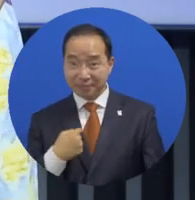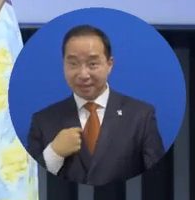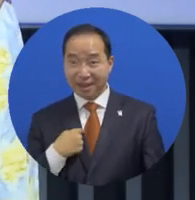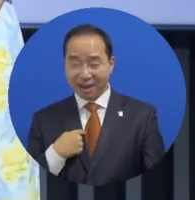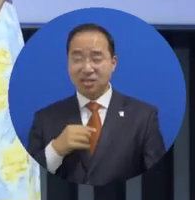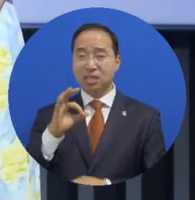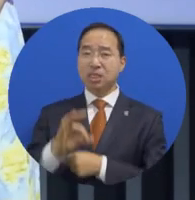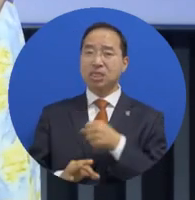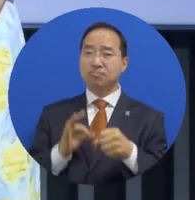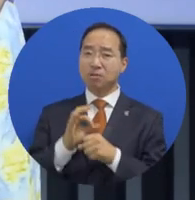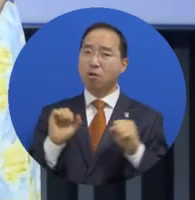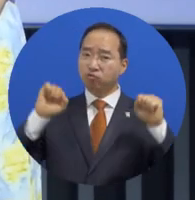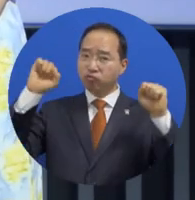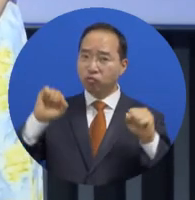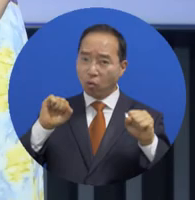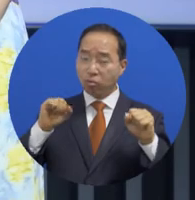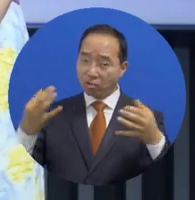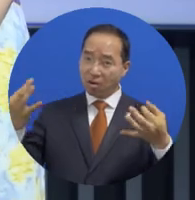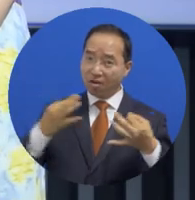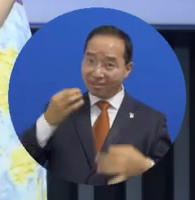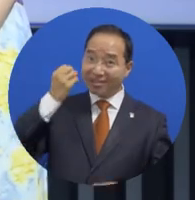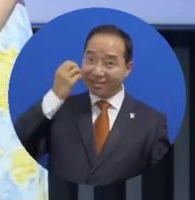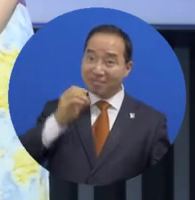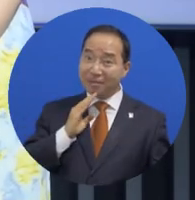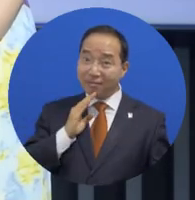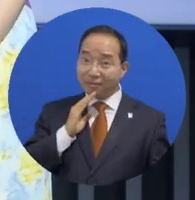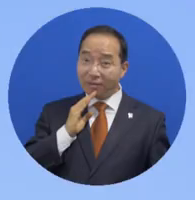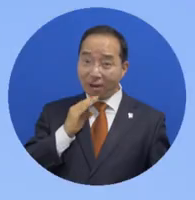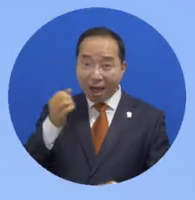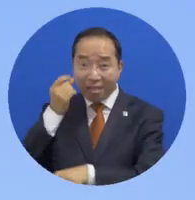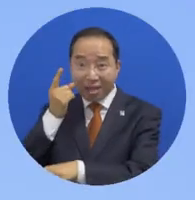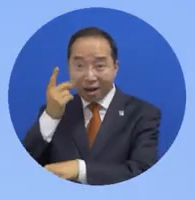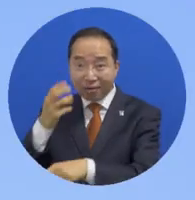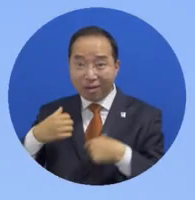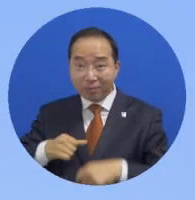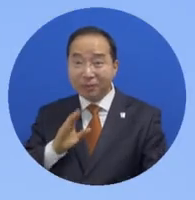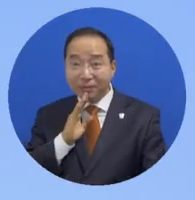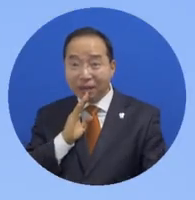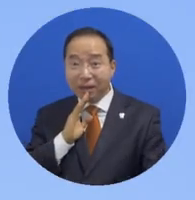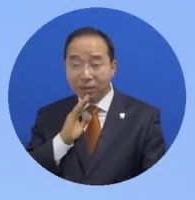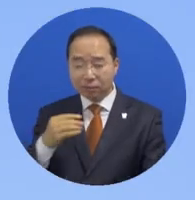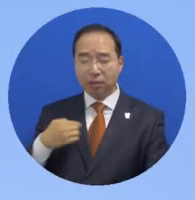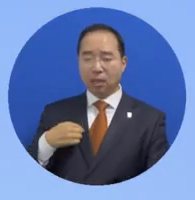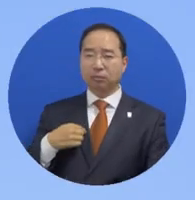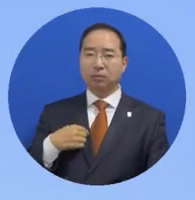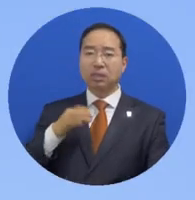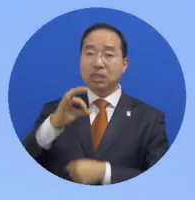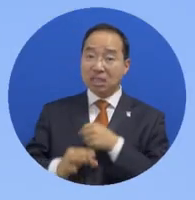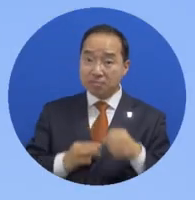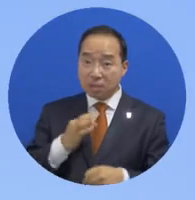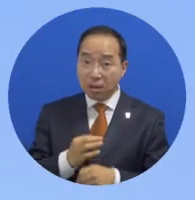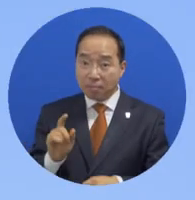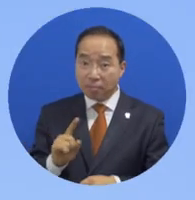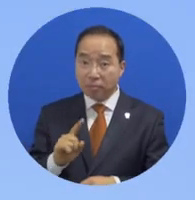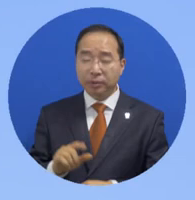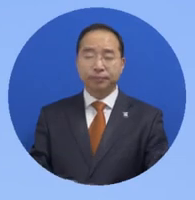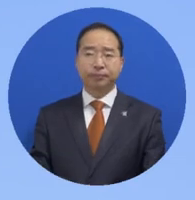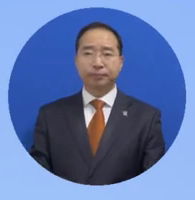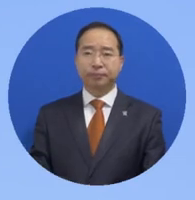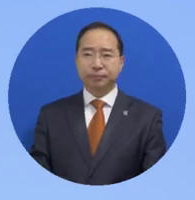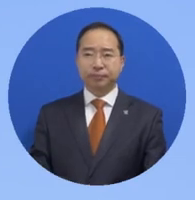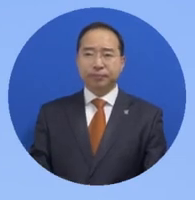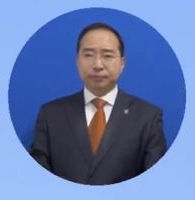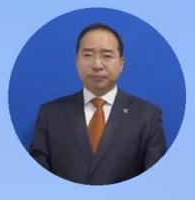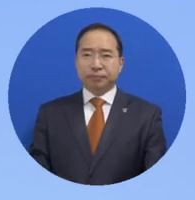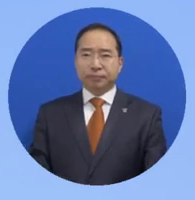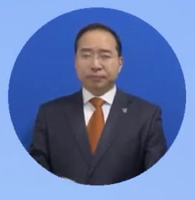네. 어떻게 네. 남들은 한 달도 못하는 걸 10년간이나 네. 하나. 제가 규칙의 여왕이에요. 그러니까 사람들은